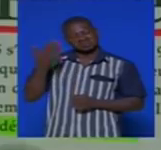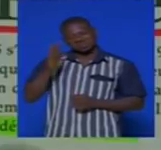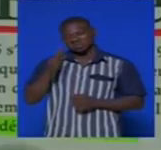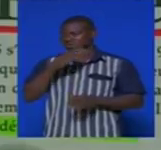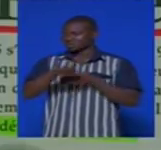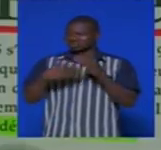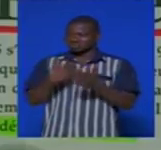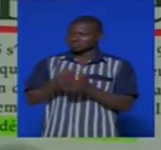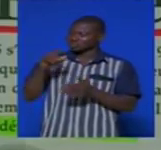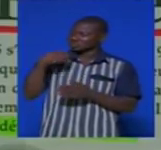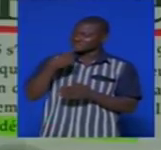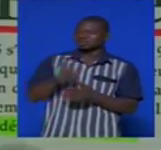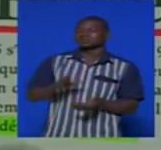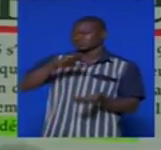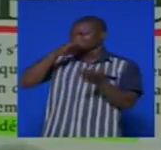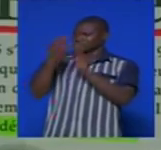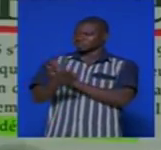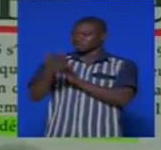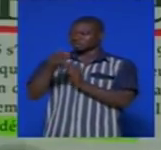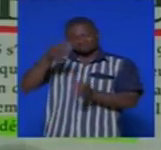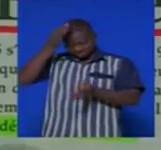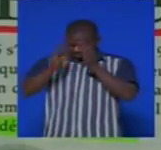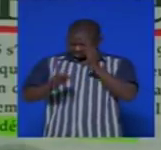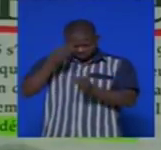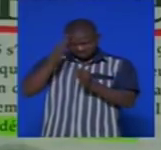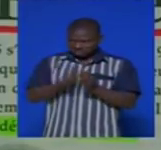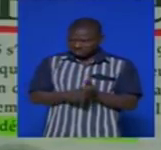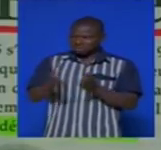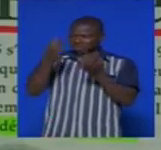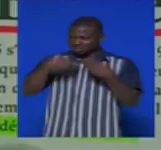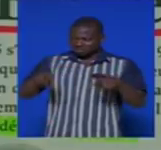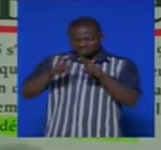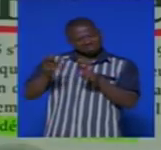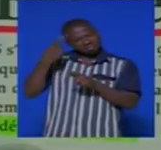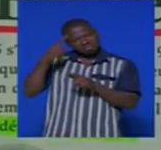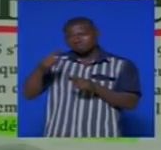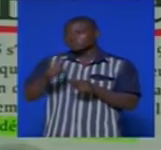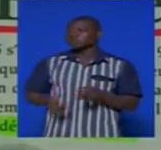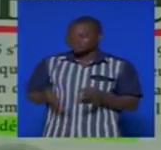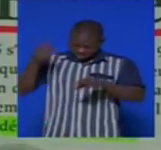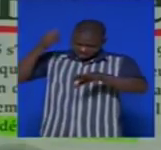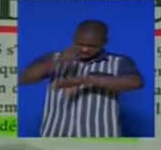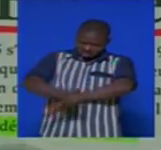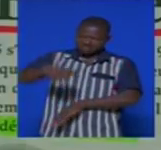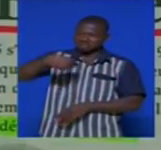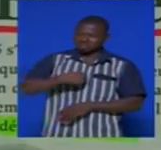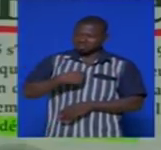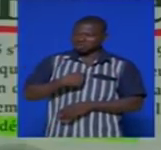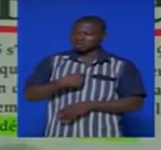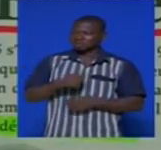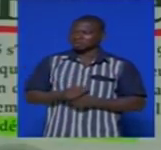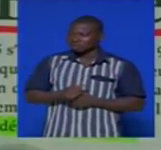à la barre se sont concertés pour tout déverser sur moi. S'attriste, selon l'Observateur, le